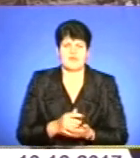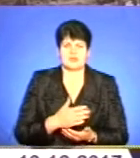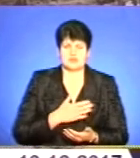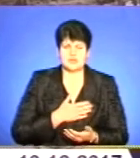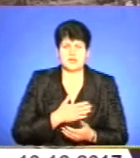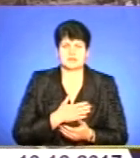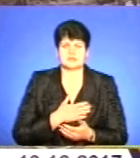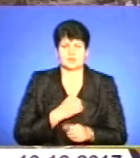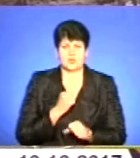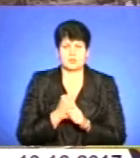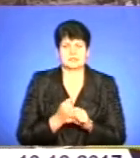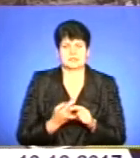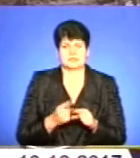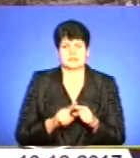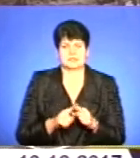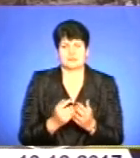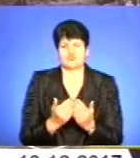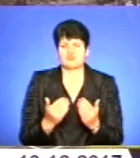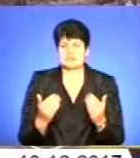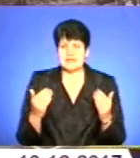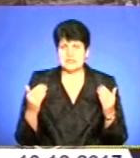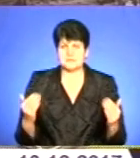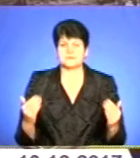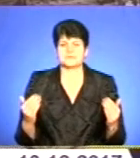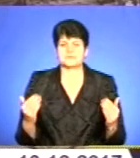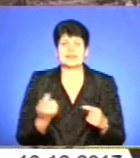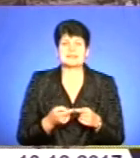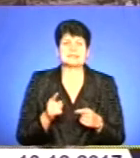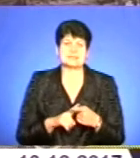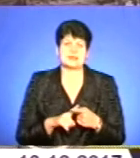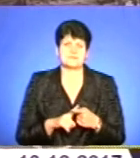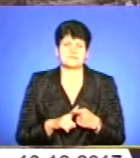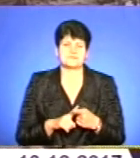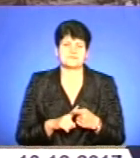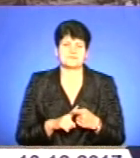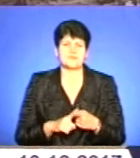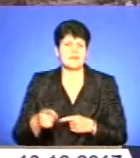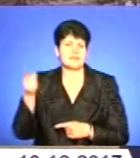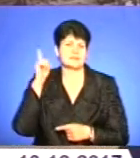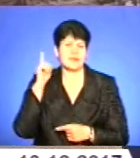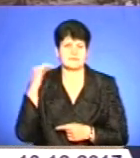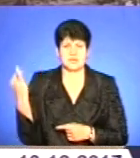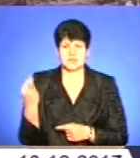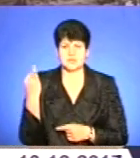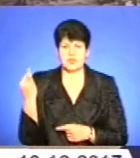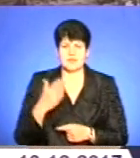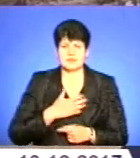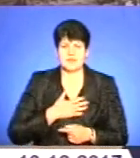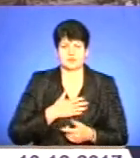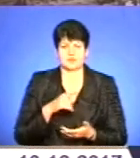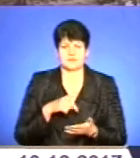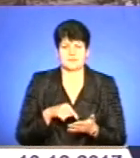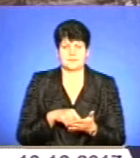прямо от робити такі музеї. Тобто ця древня історія нашого